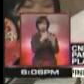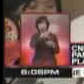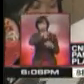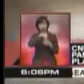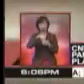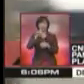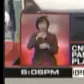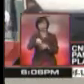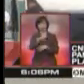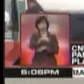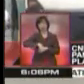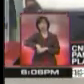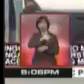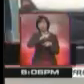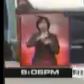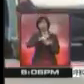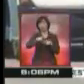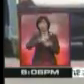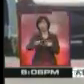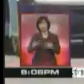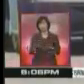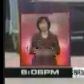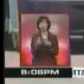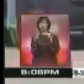disciplined on thead